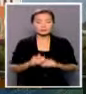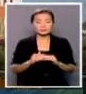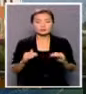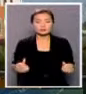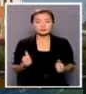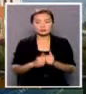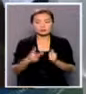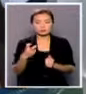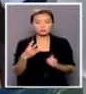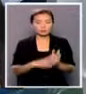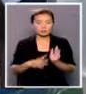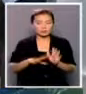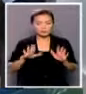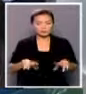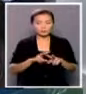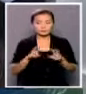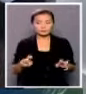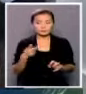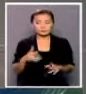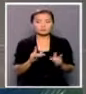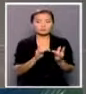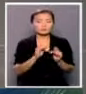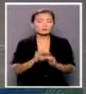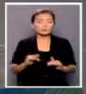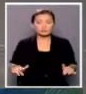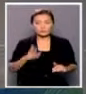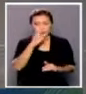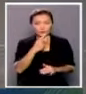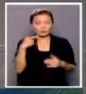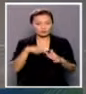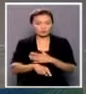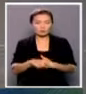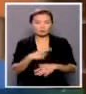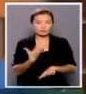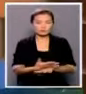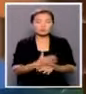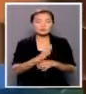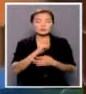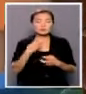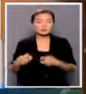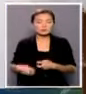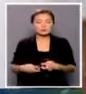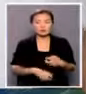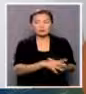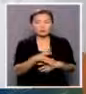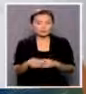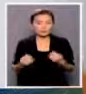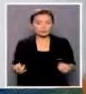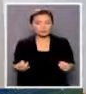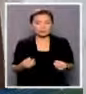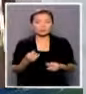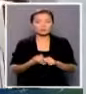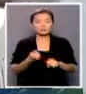Балабақшылардың әрғайсы 290 орынға арналған. Екі бөбек жайында сырты бүтін болғанмен іші түтін. Қабырғасы қақырап іргесі сөгілген, едені де